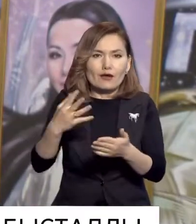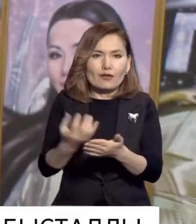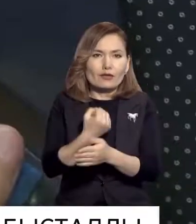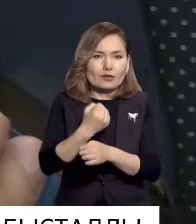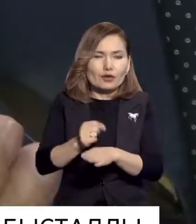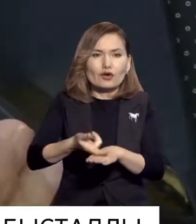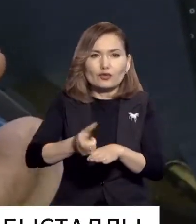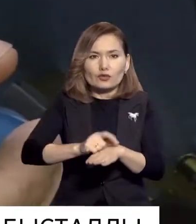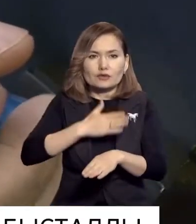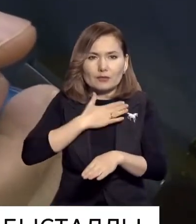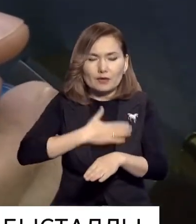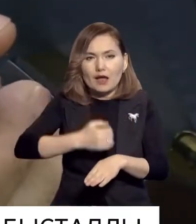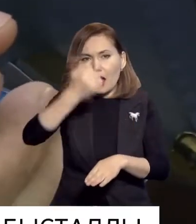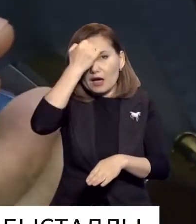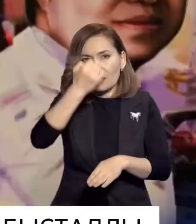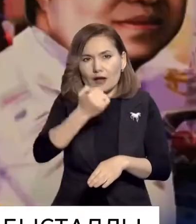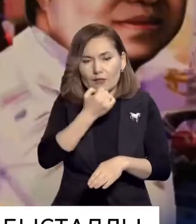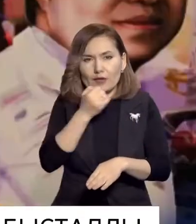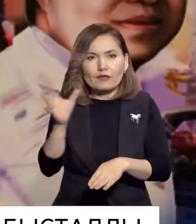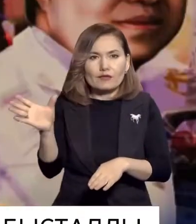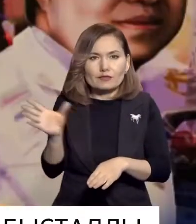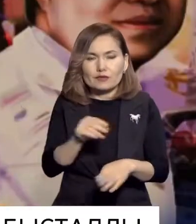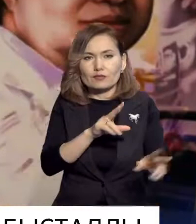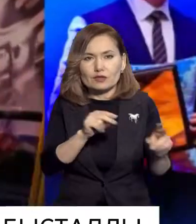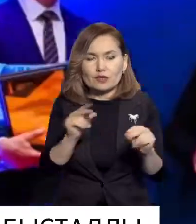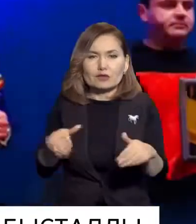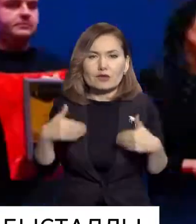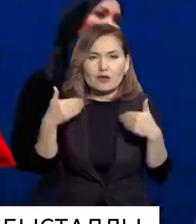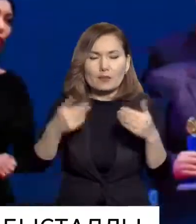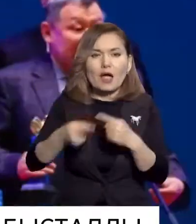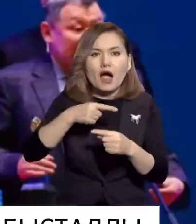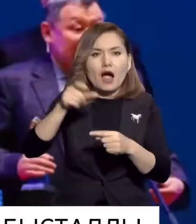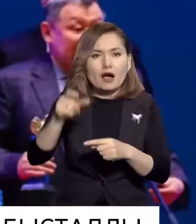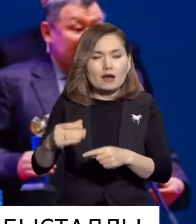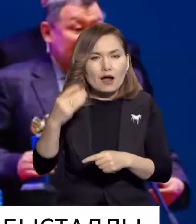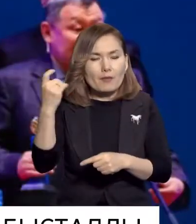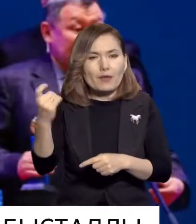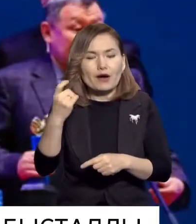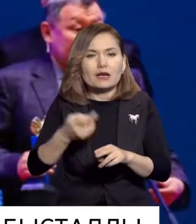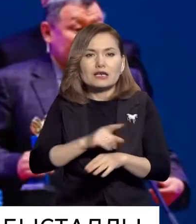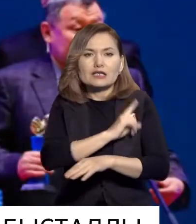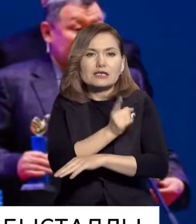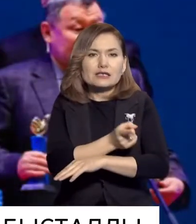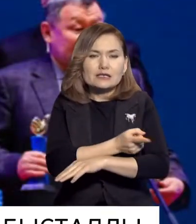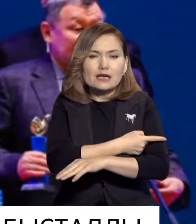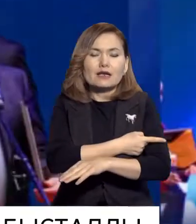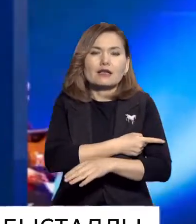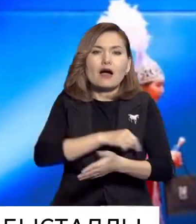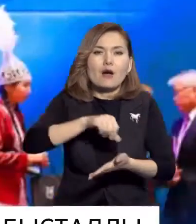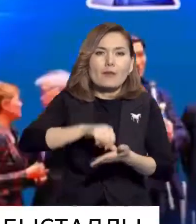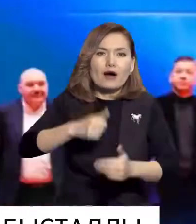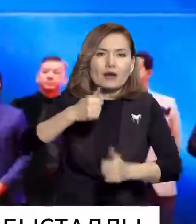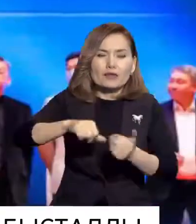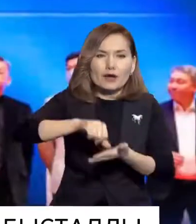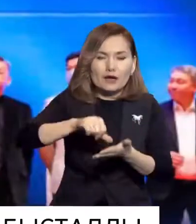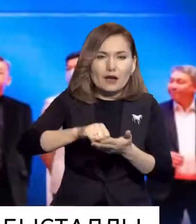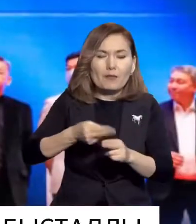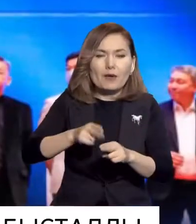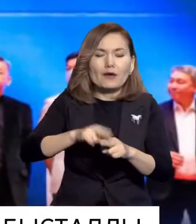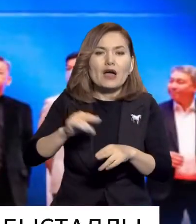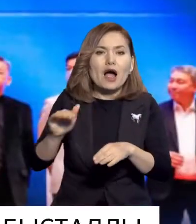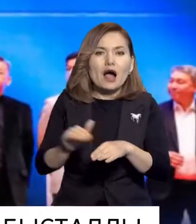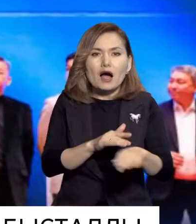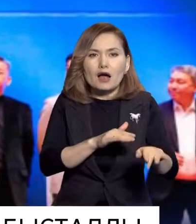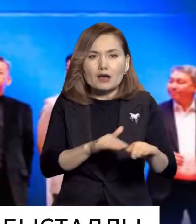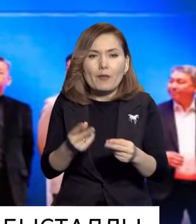Ұйымдастырушыларға мыңда бір рахмет, аман болайық. Кәсіпкер, фермер, блогер секілді кіл мықтылар қатысқан жоба соңында қайырымдылық аукционы өтті.